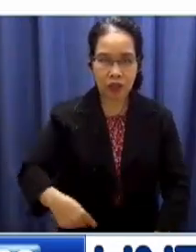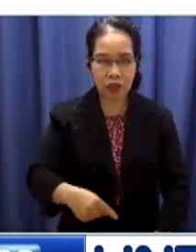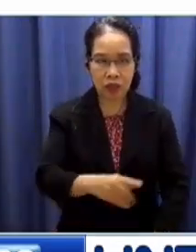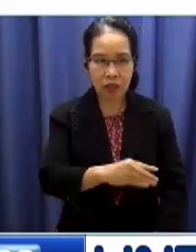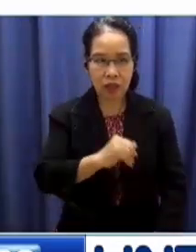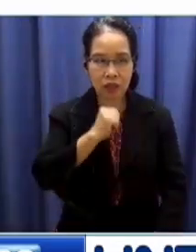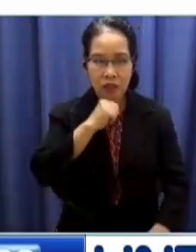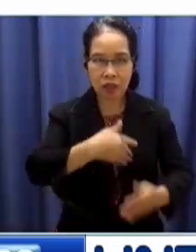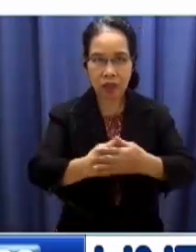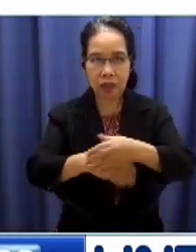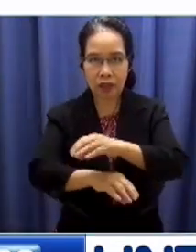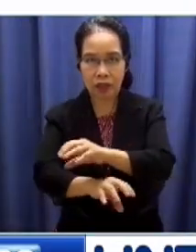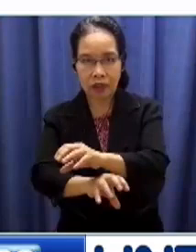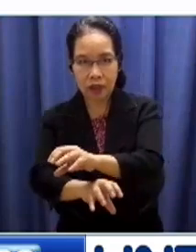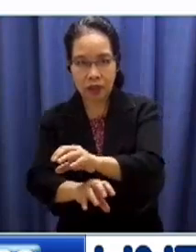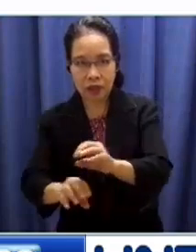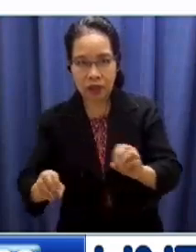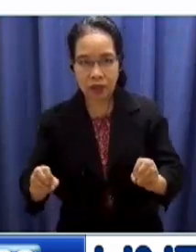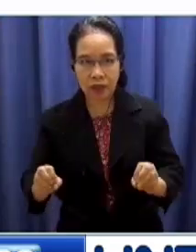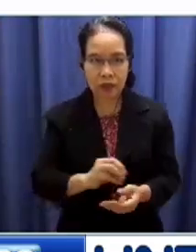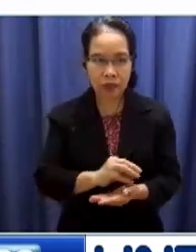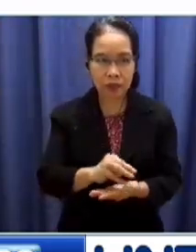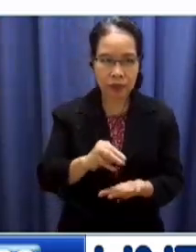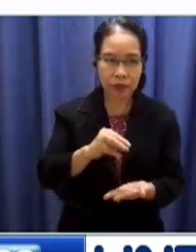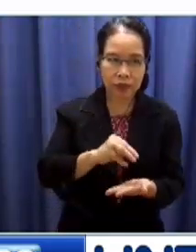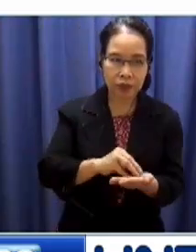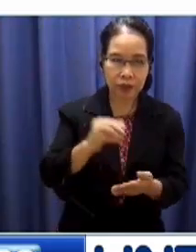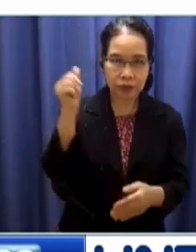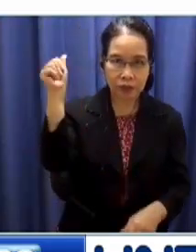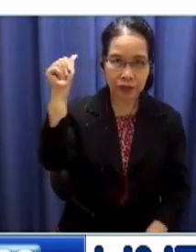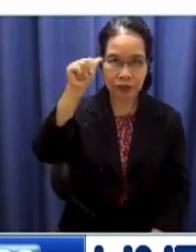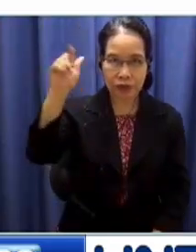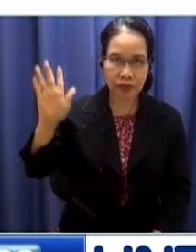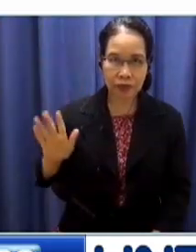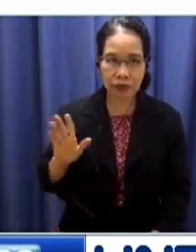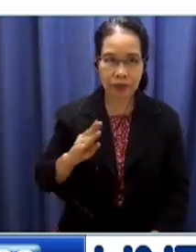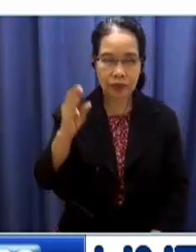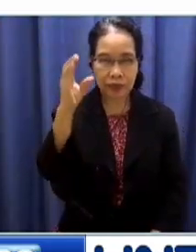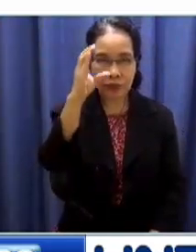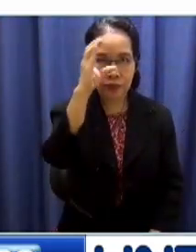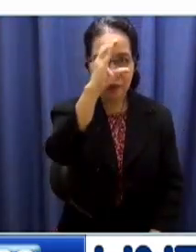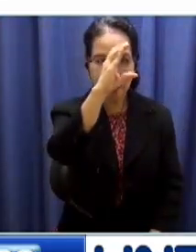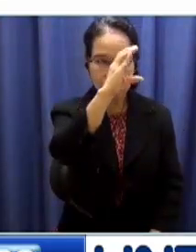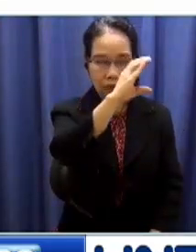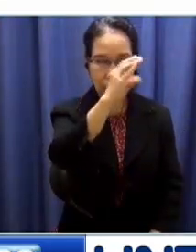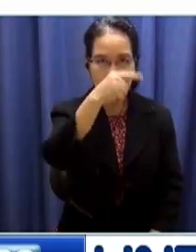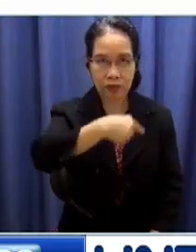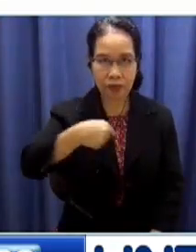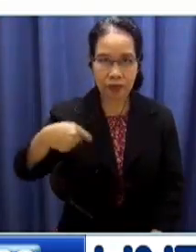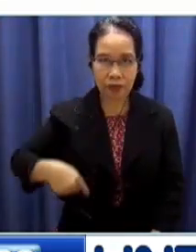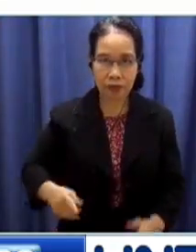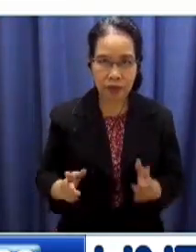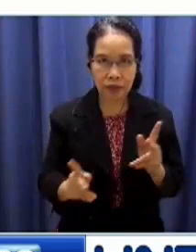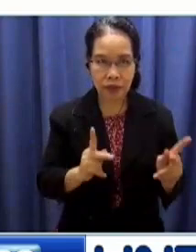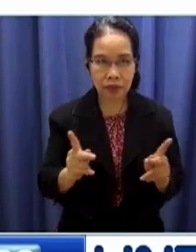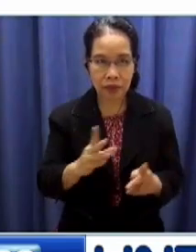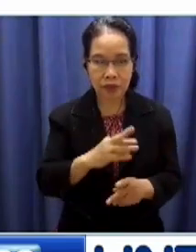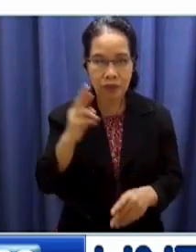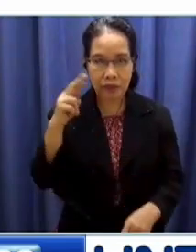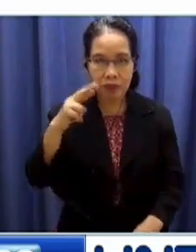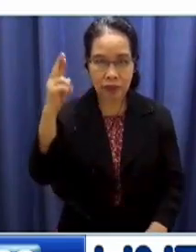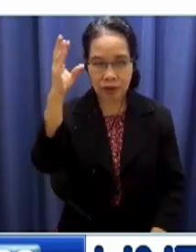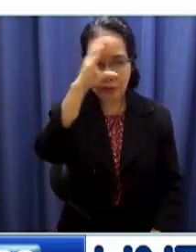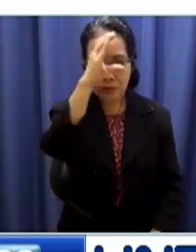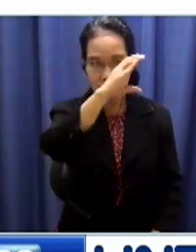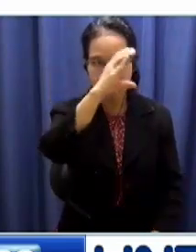sa mainland Asia. At yung research po ng mga Chinese na to, research po nila ito sa 30,000 na baboy